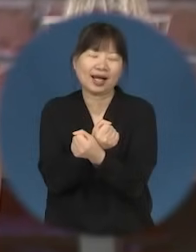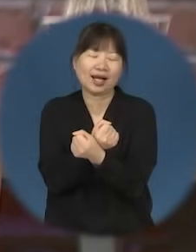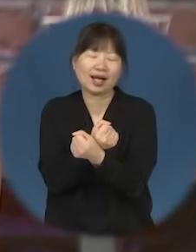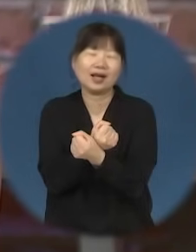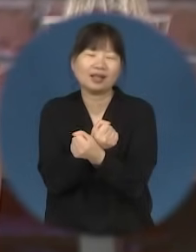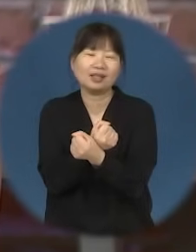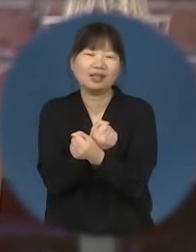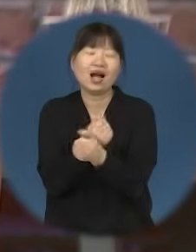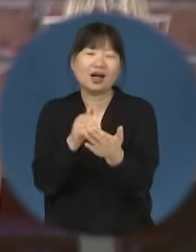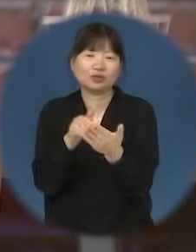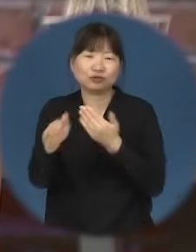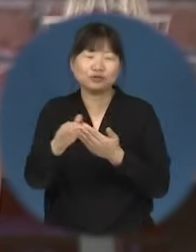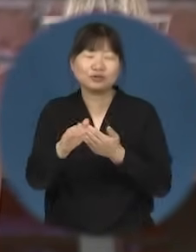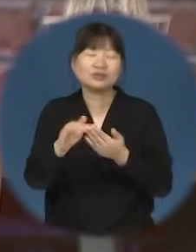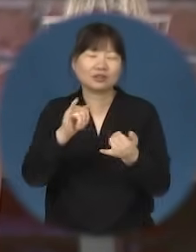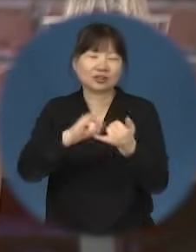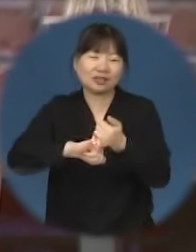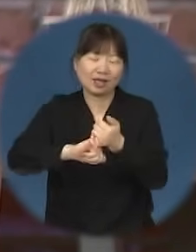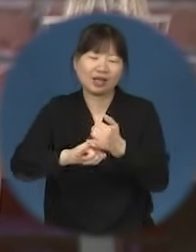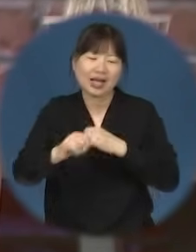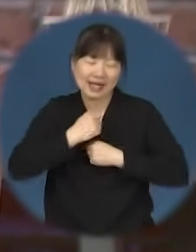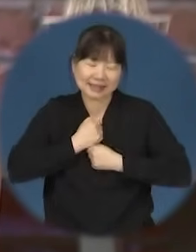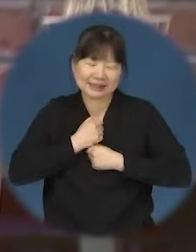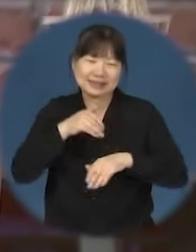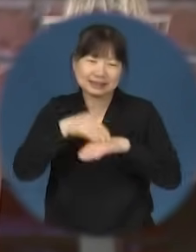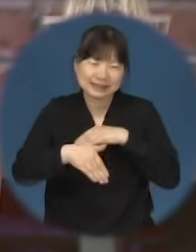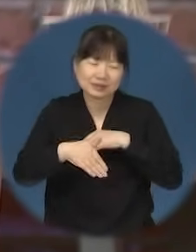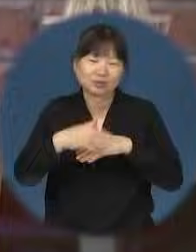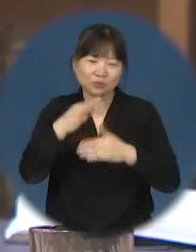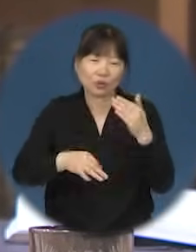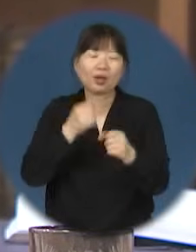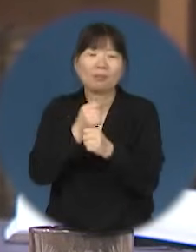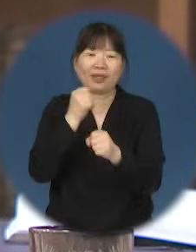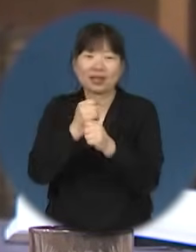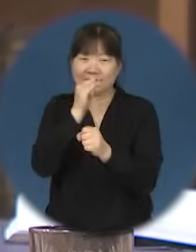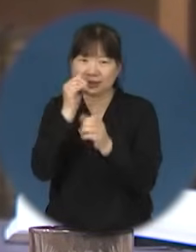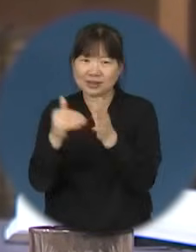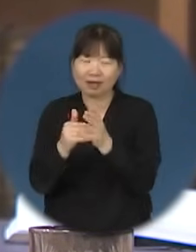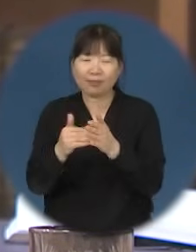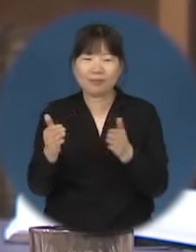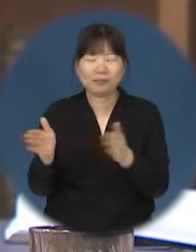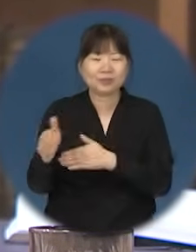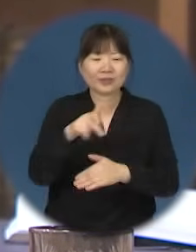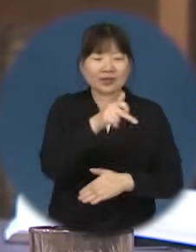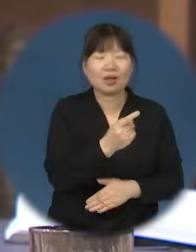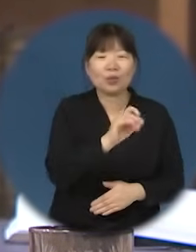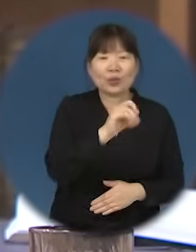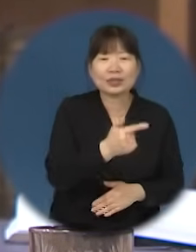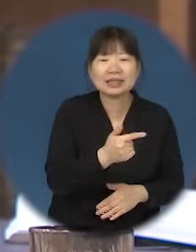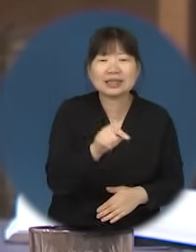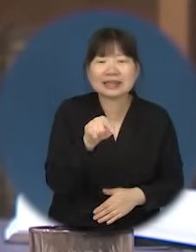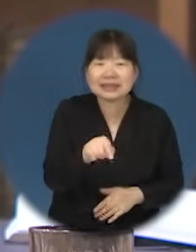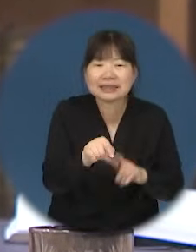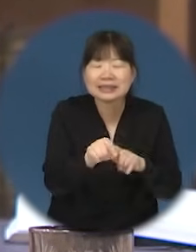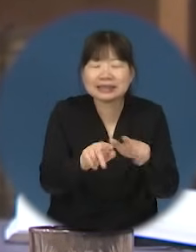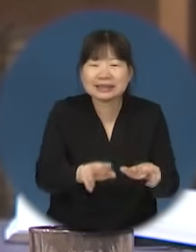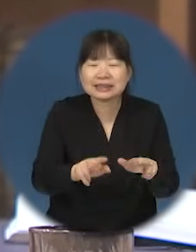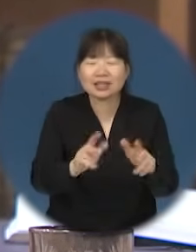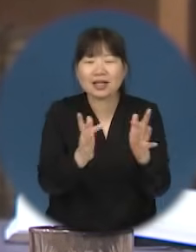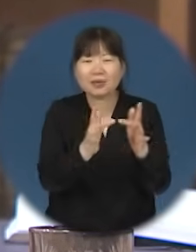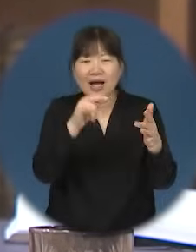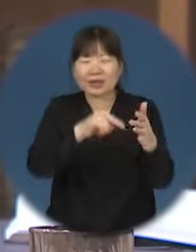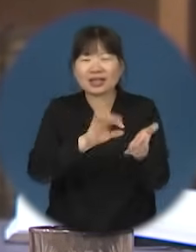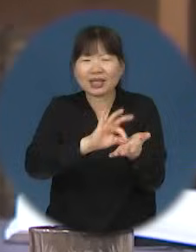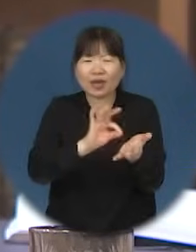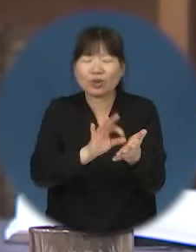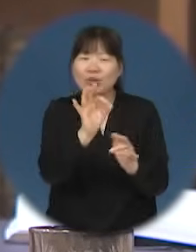약속을 지켜나가는 네. 그런 시스템을 만든 거야. 그러니까 코인과 이더리움은 가상화폐, 뭐